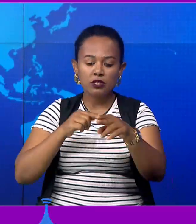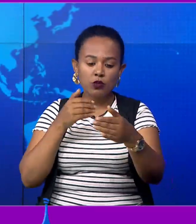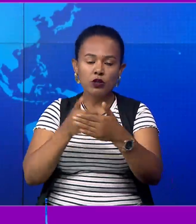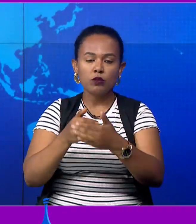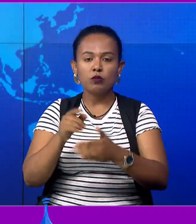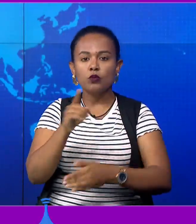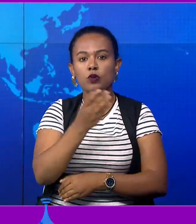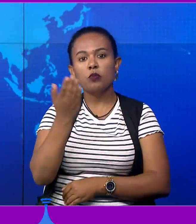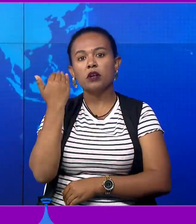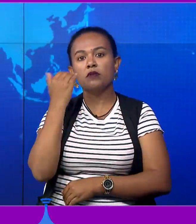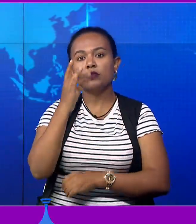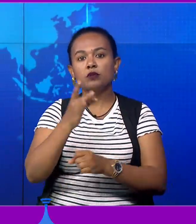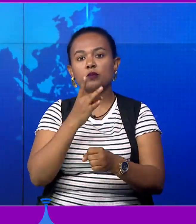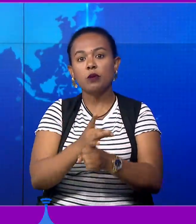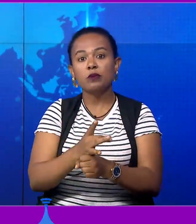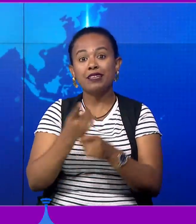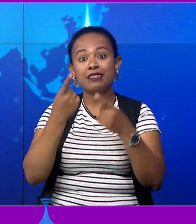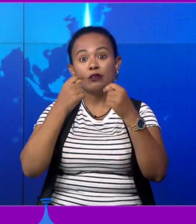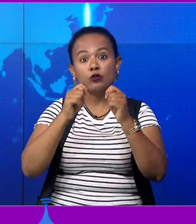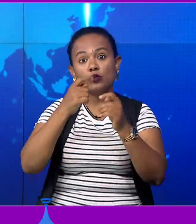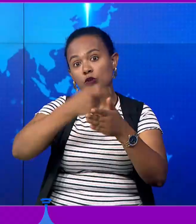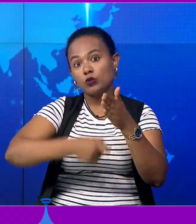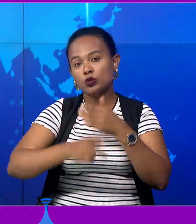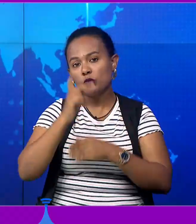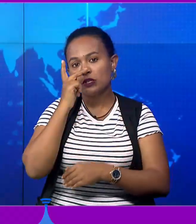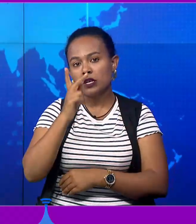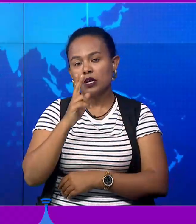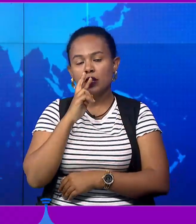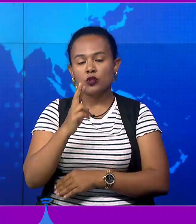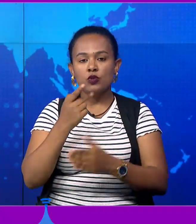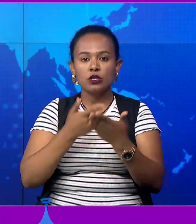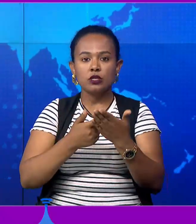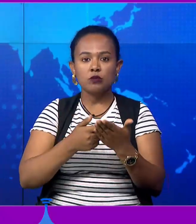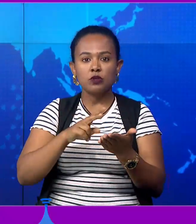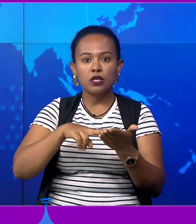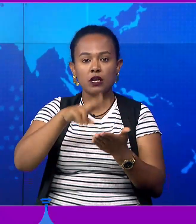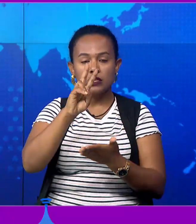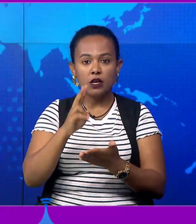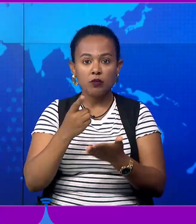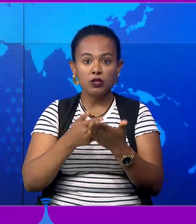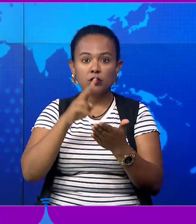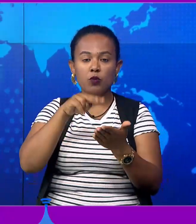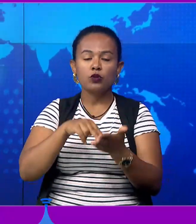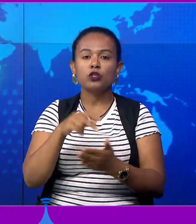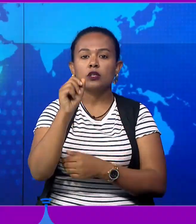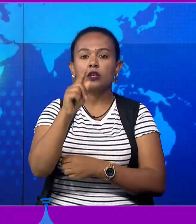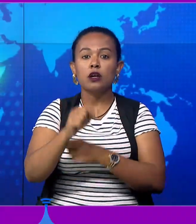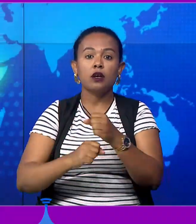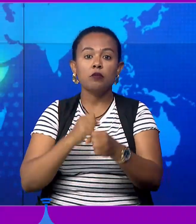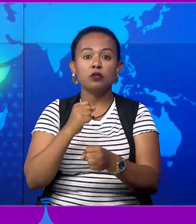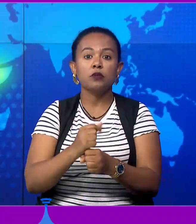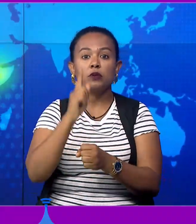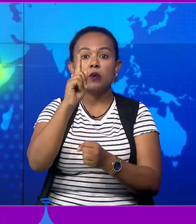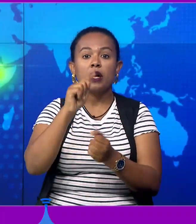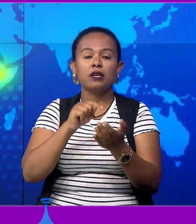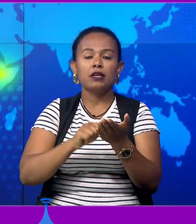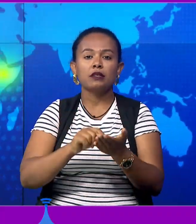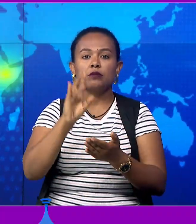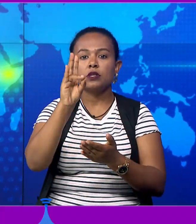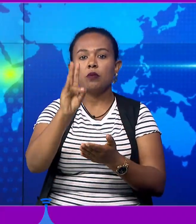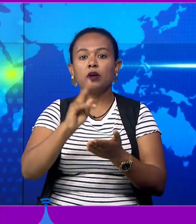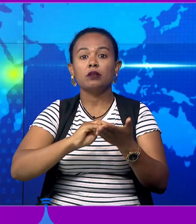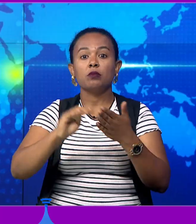ያለፉት 8 ዓመታት ጥረቶችና ውጤቶቹ ማሳያ ናቸው። የስንዴ ልማትን ብናነሳ በመሬት ሽፋን በ2011 ዓ.ም በ1.7 ሚሊዮን ሄክታር